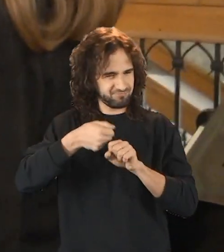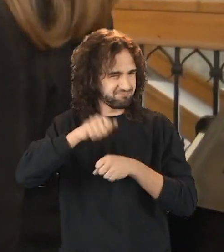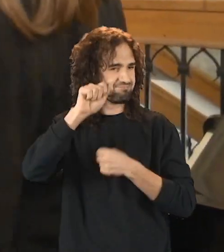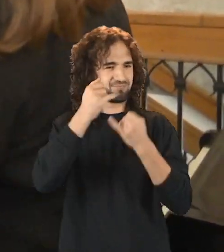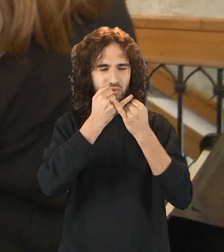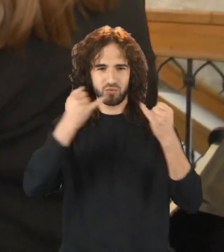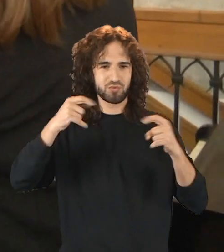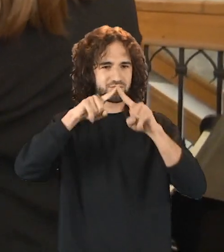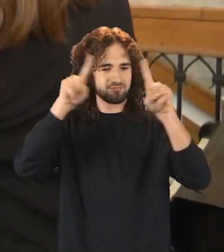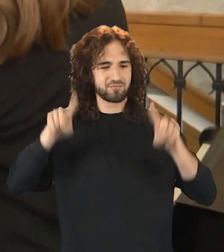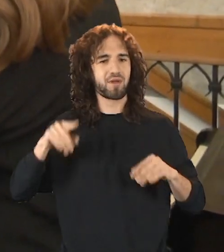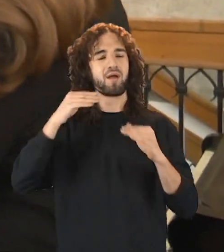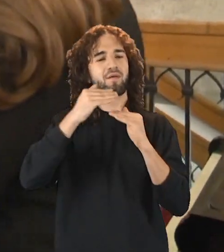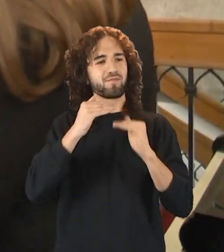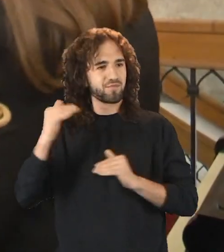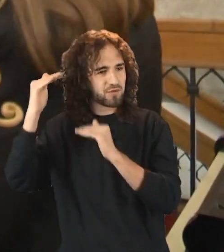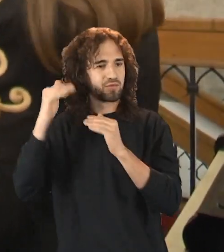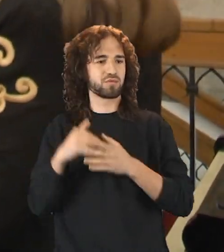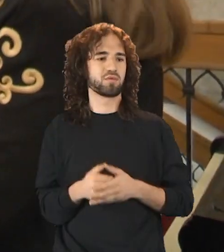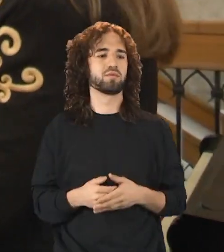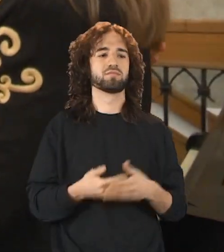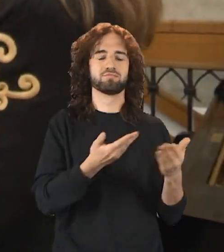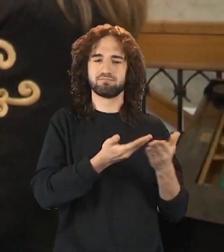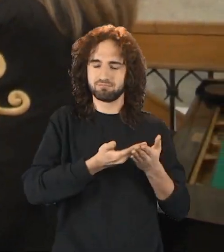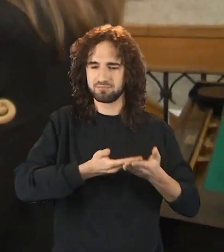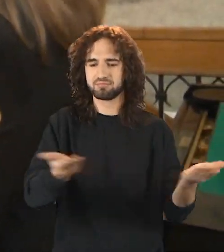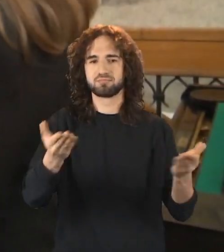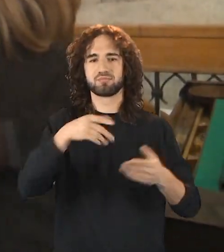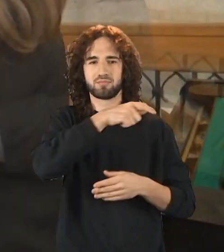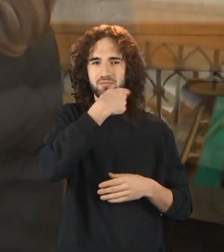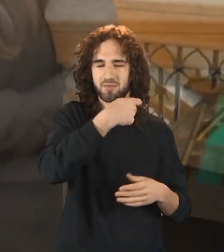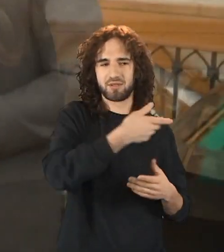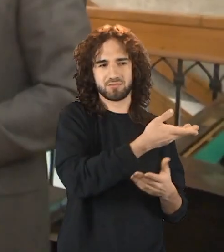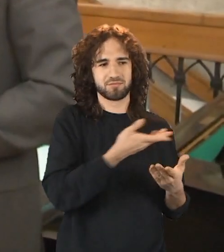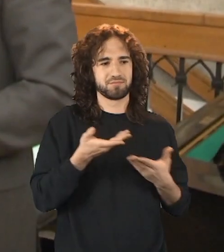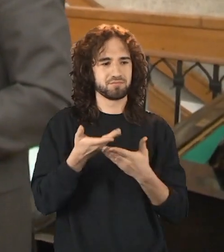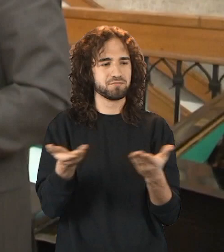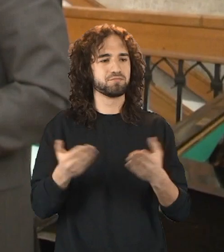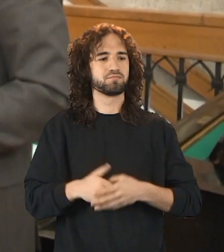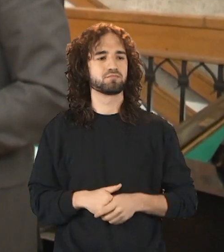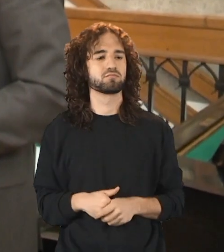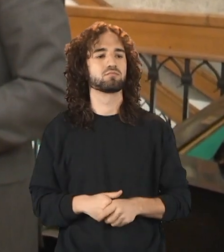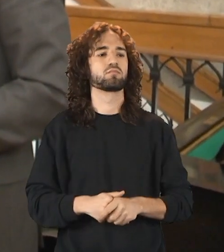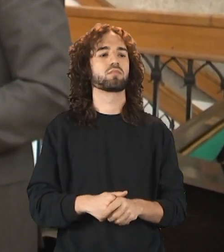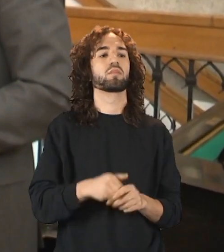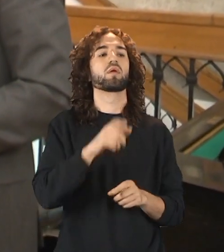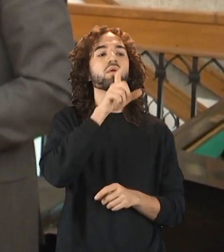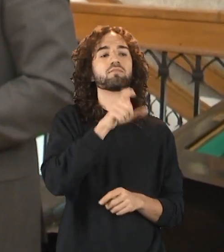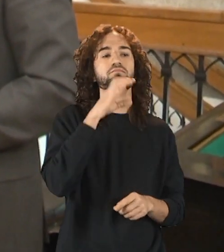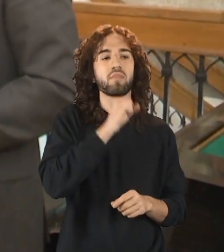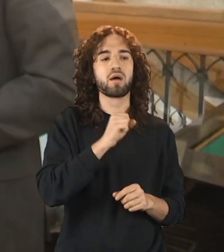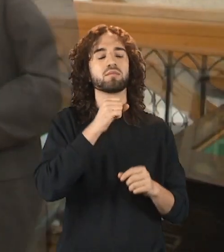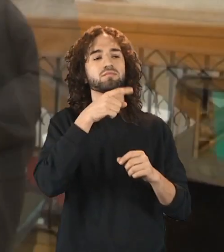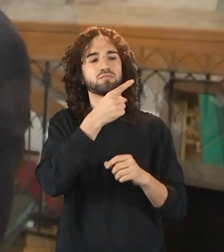sztuki w Raciborzu. Gabriela Habron-Rokosz, artysta fotografik, doświadczony dydaktyk. Andrzej Rosu, wybitny dyrygent, pianista